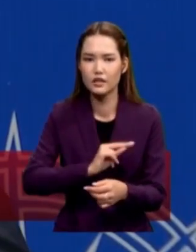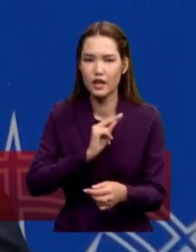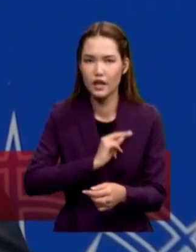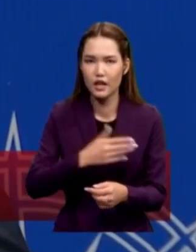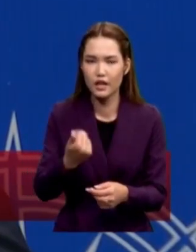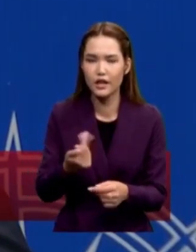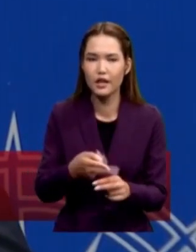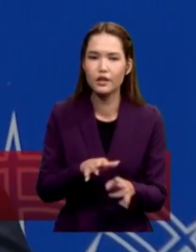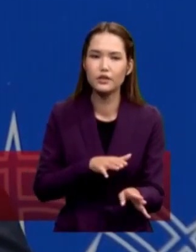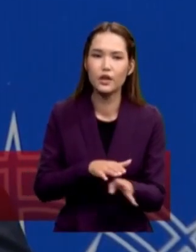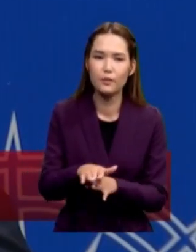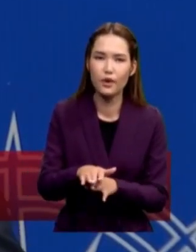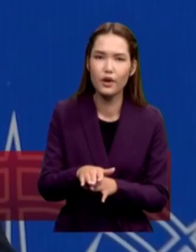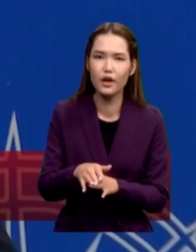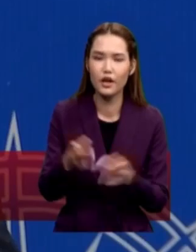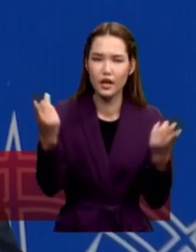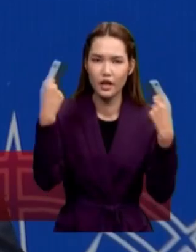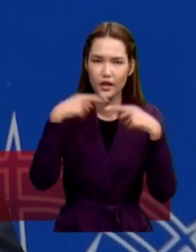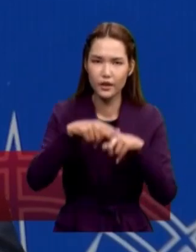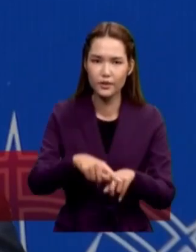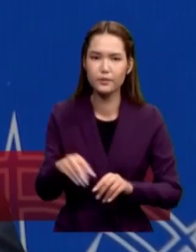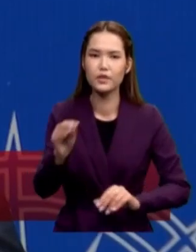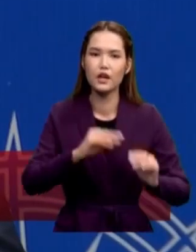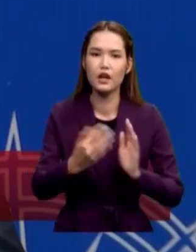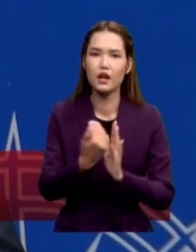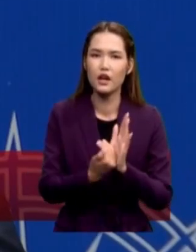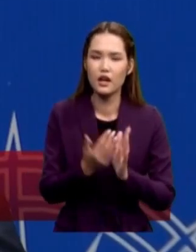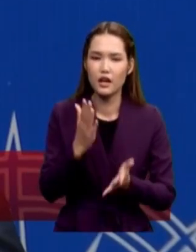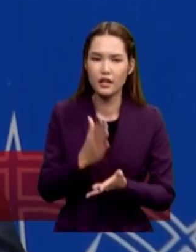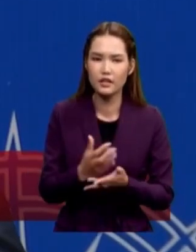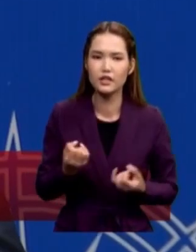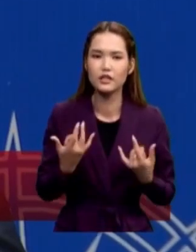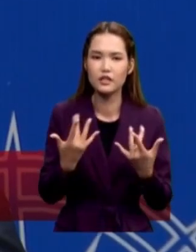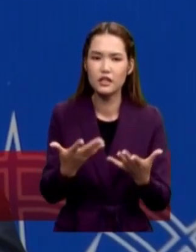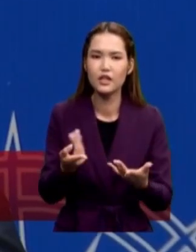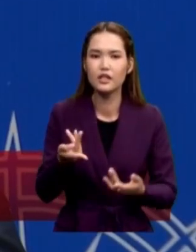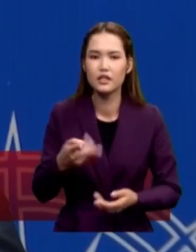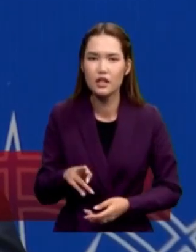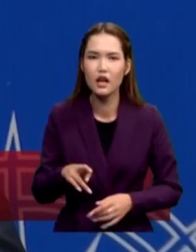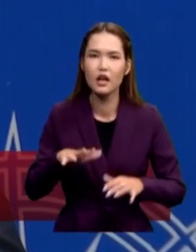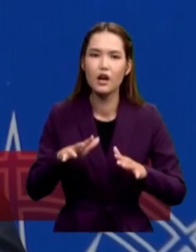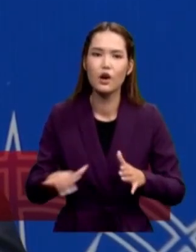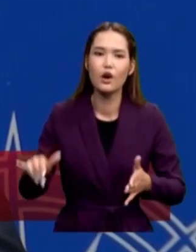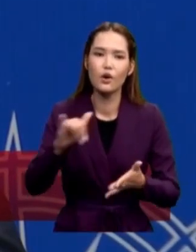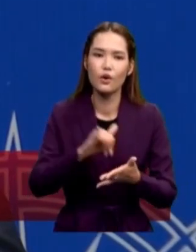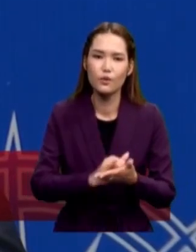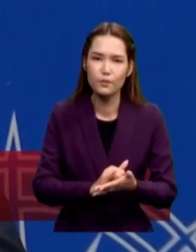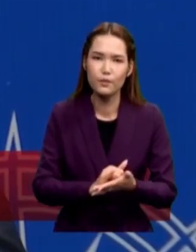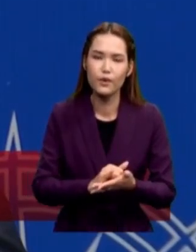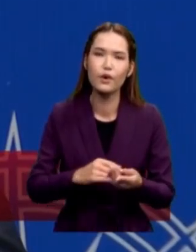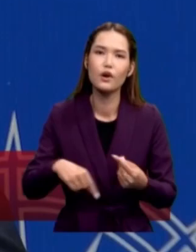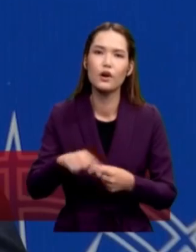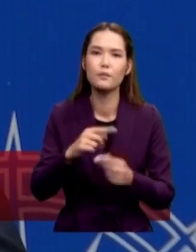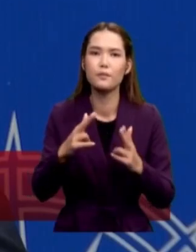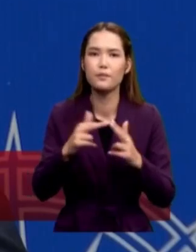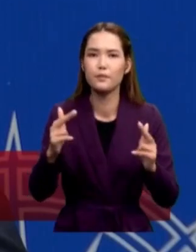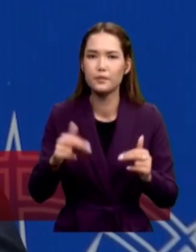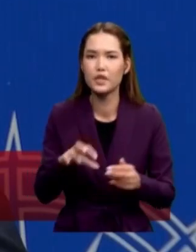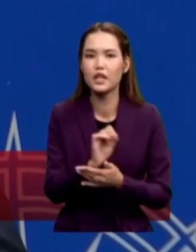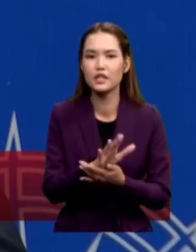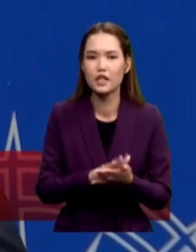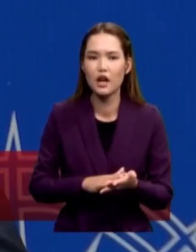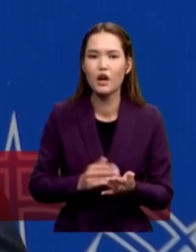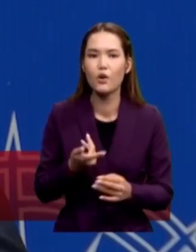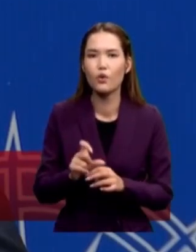Тут вопрос финансирования программ, которые требуются для восстановления данной станции.